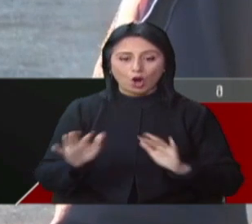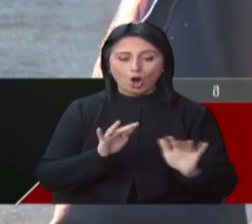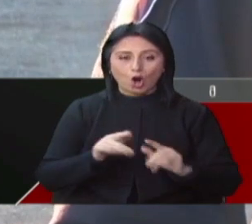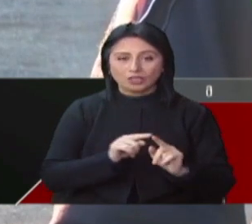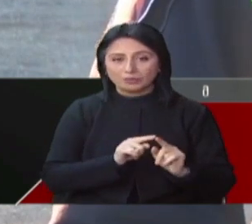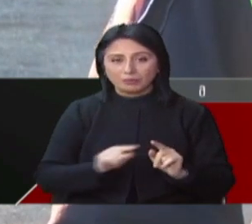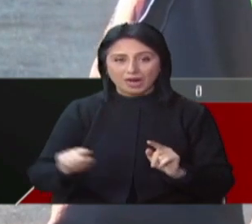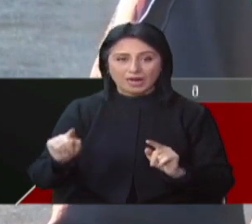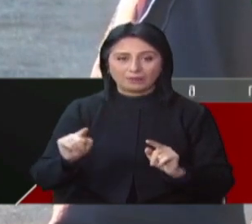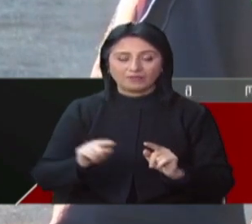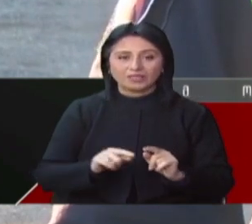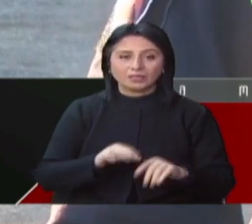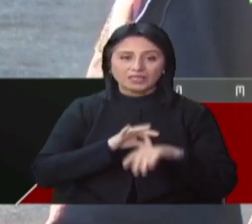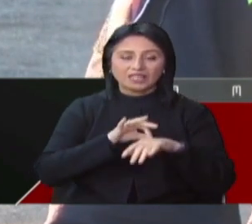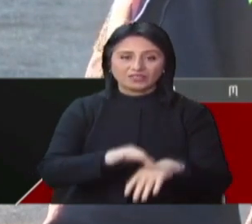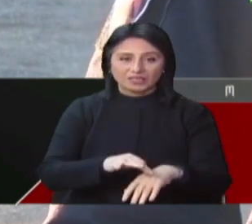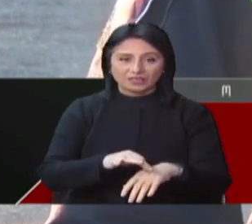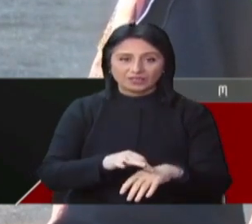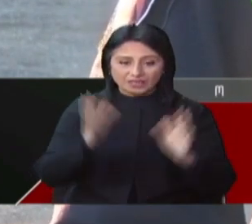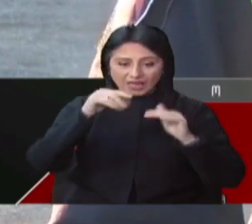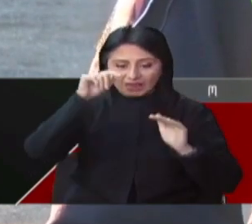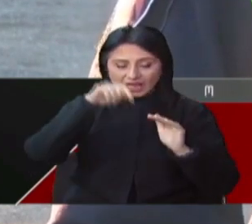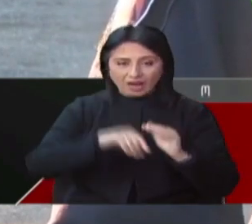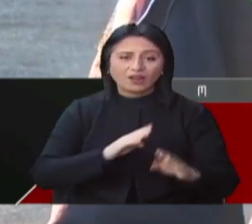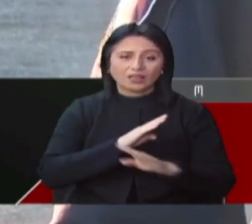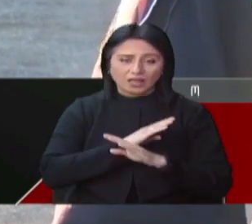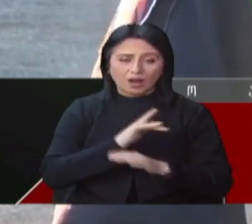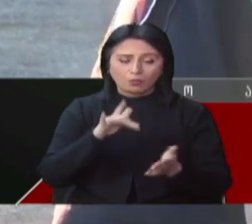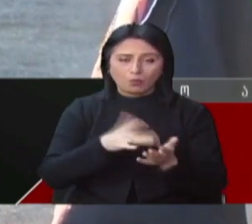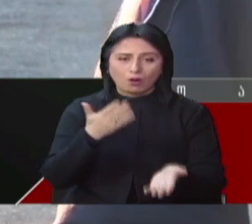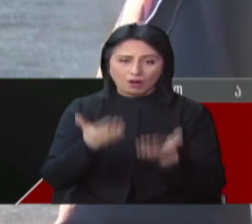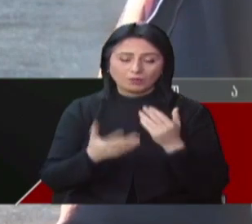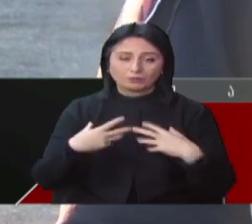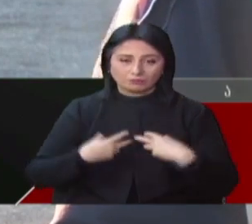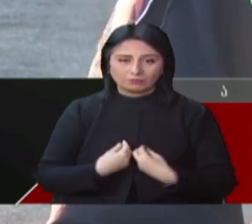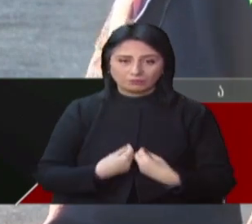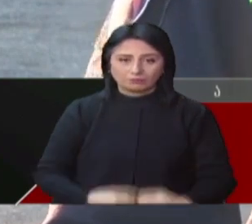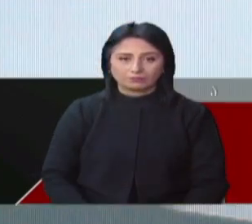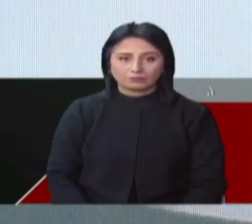ღონისძიების ფარგლებში ვიწევს ნანგრევებიდან დაღუპული მოქალაქეების გამოყვანა.